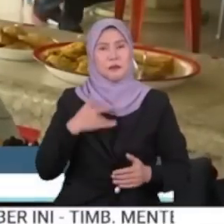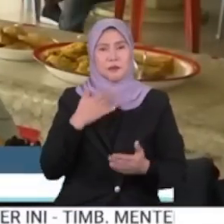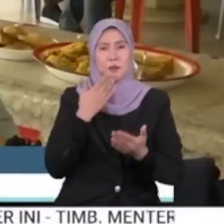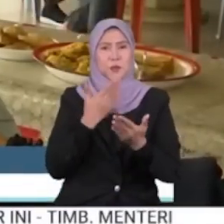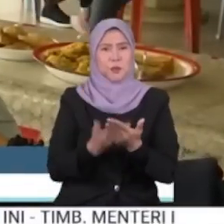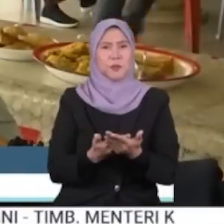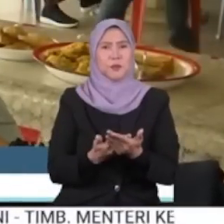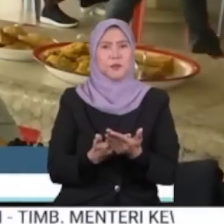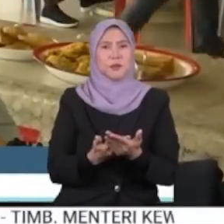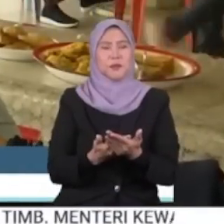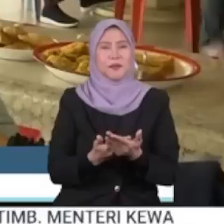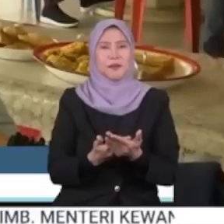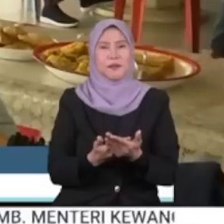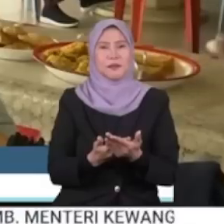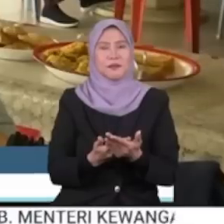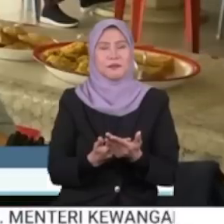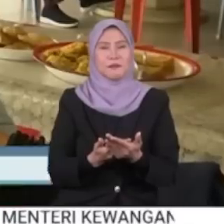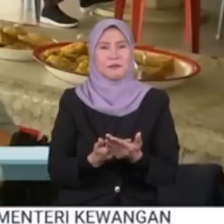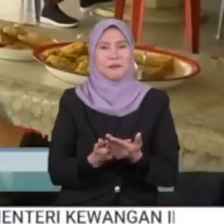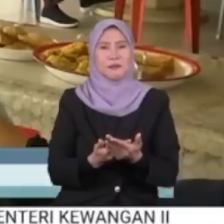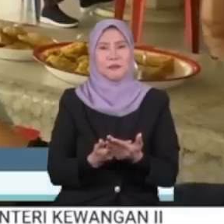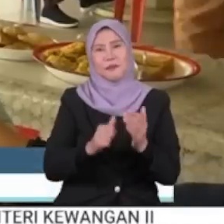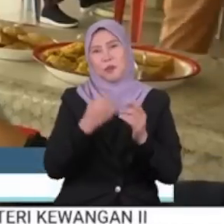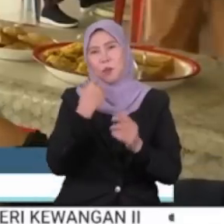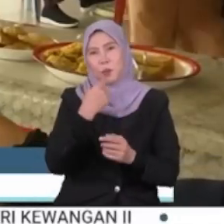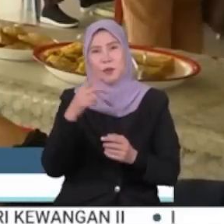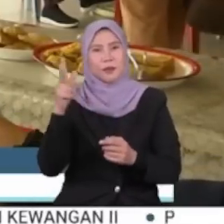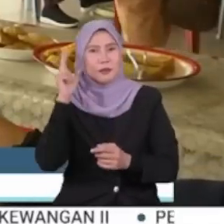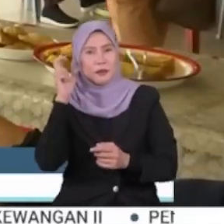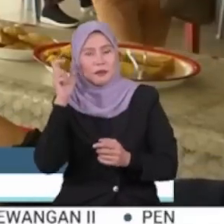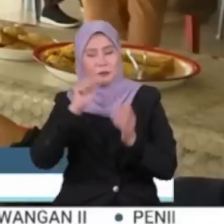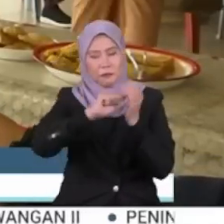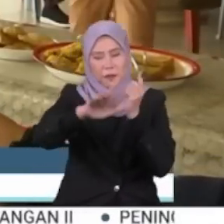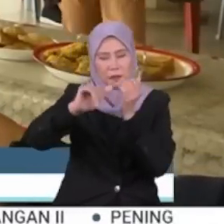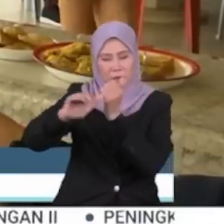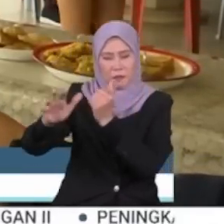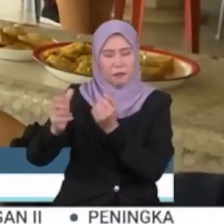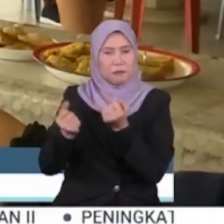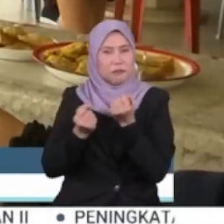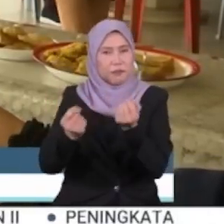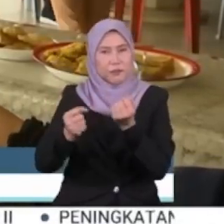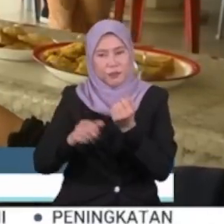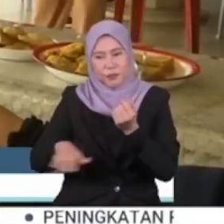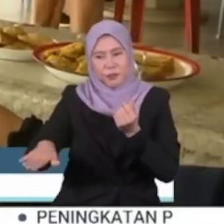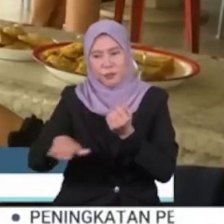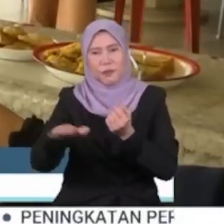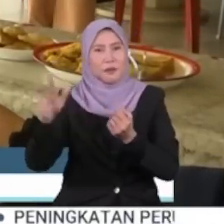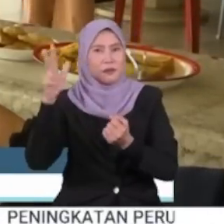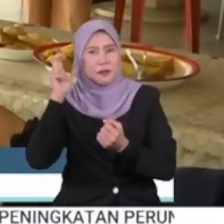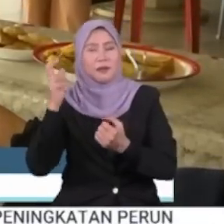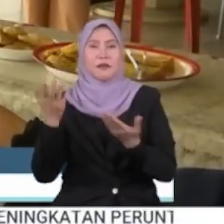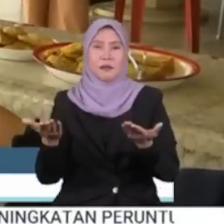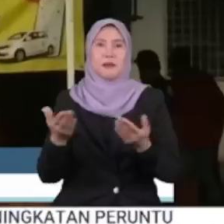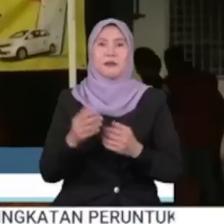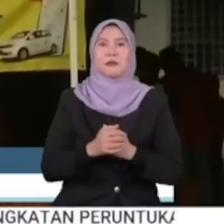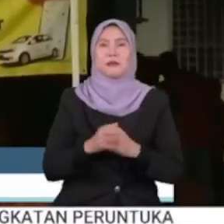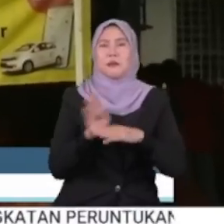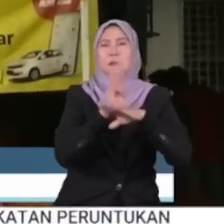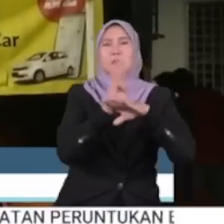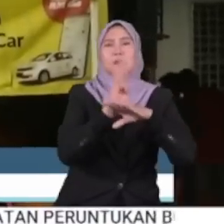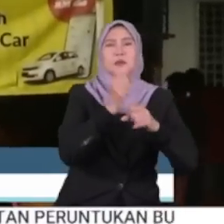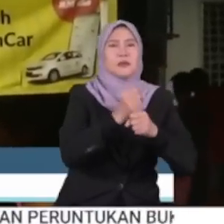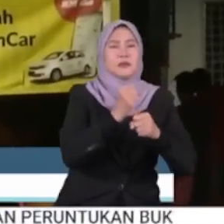terlalu bagus. Untuk siapa-siapa yang dengar hebahan ni, baguslah. Sebab ada yang sibuk kerja tak tengok TV